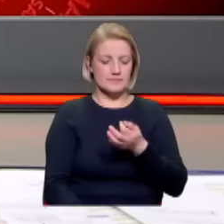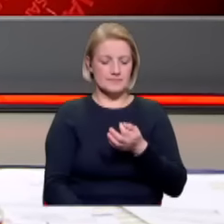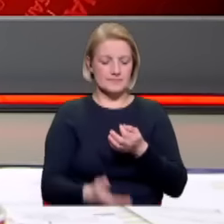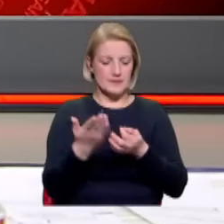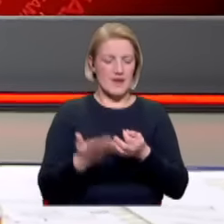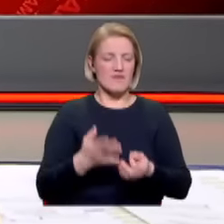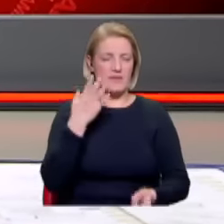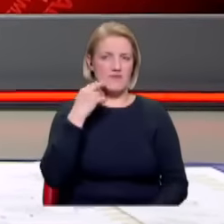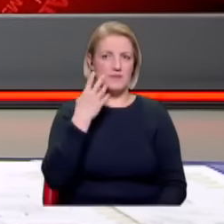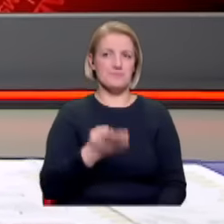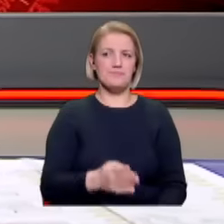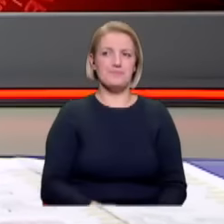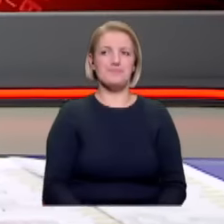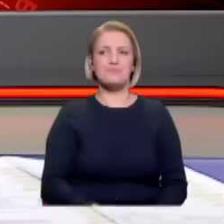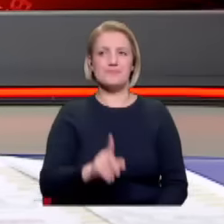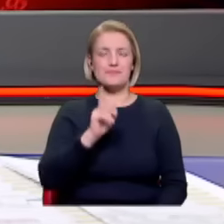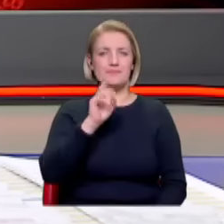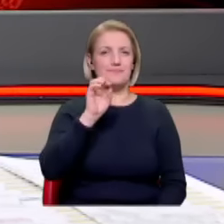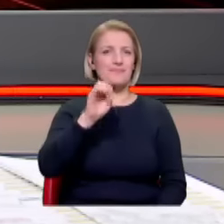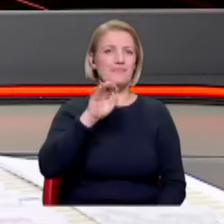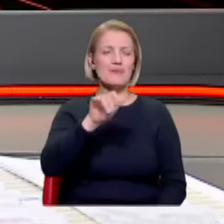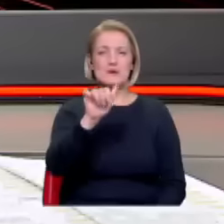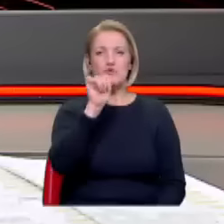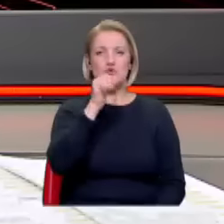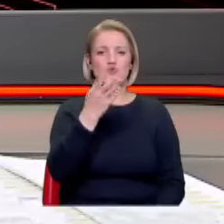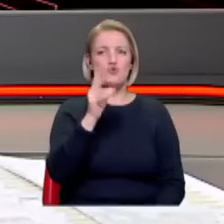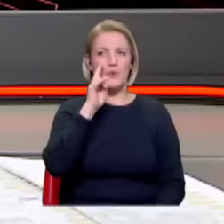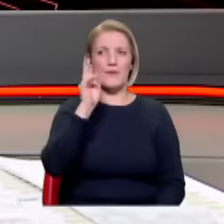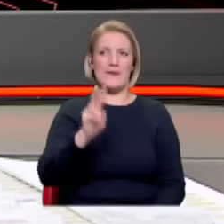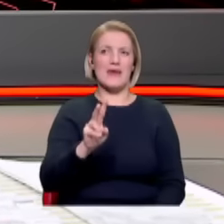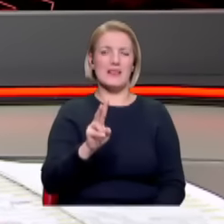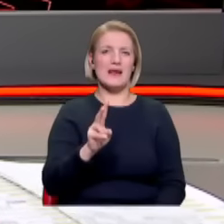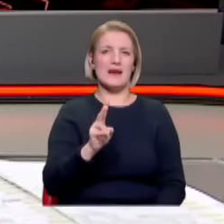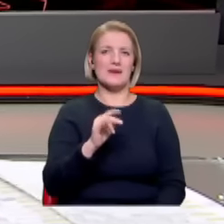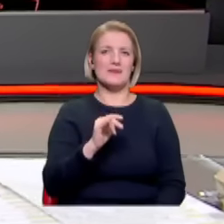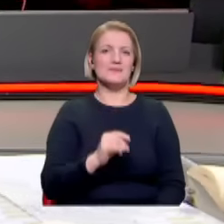Evet efendim. Öğretmene suyu çok görenler,